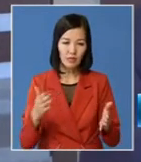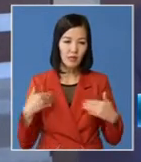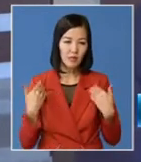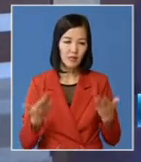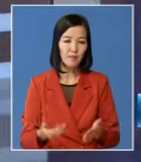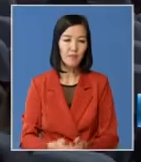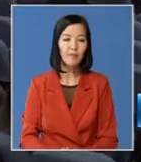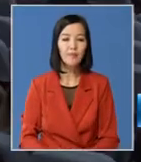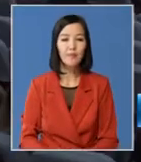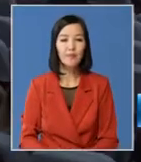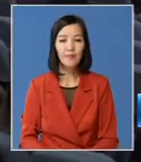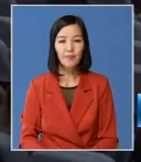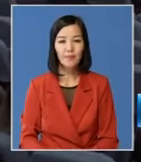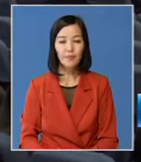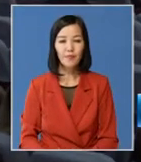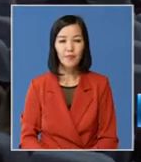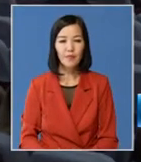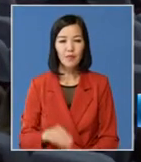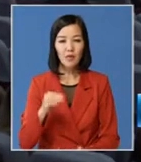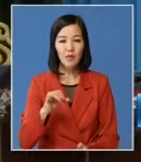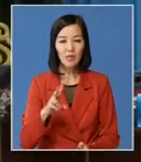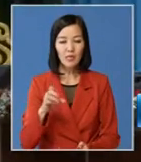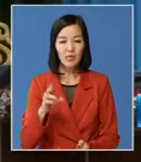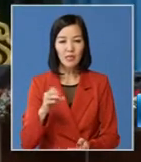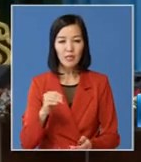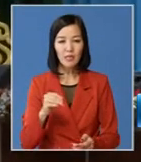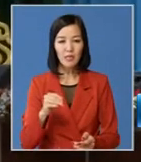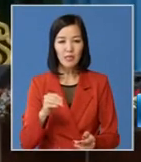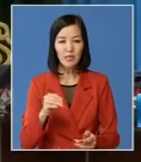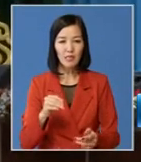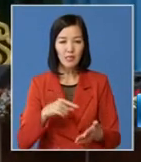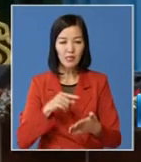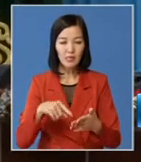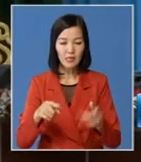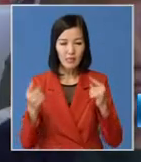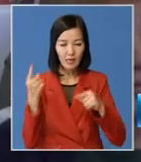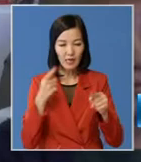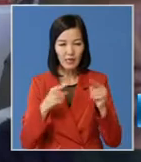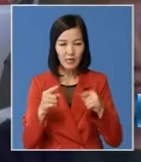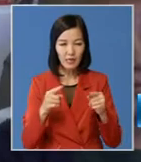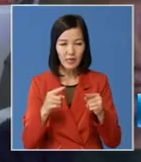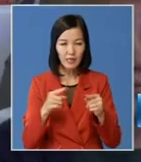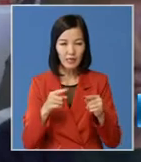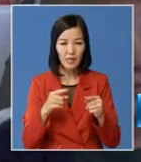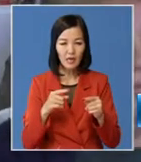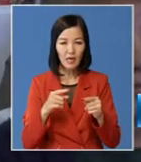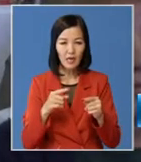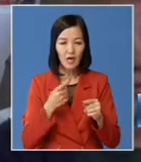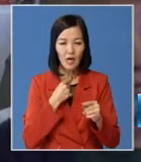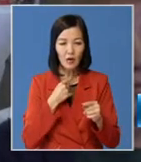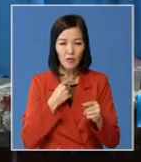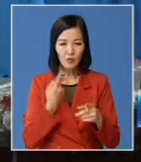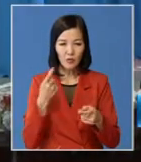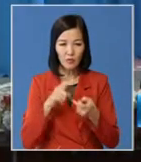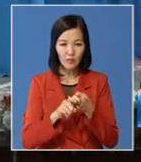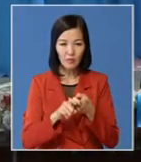тілеймін. Ал Жангелдінің сазгерлігі бір төбе. Ақ қайнар сезім бір бейне атты аудио жазба түріндегі жыр жинағы жарық